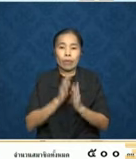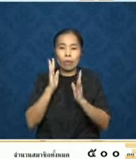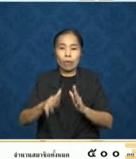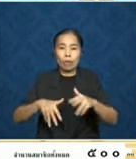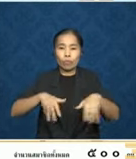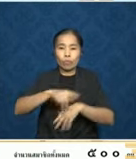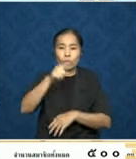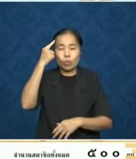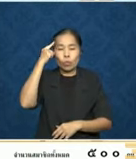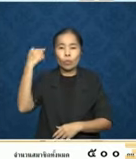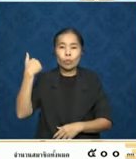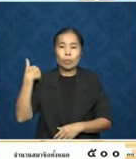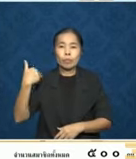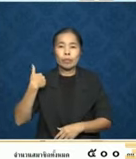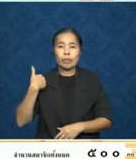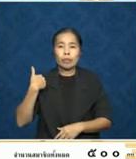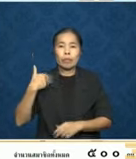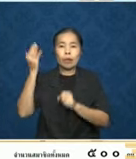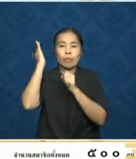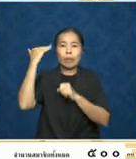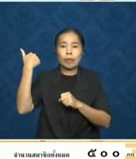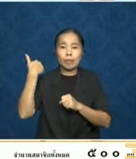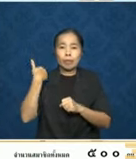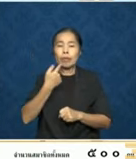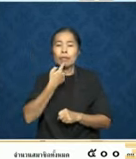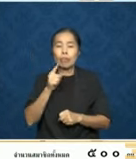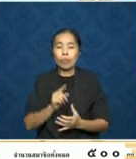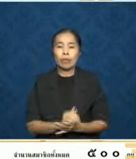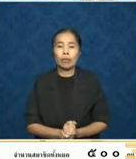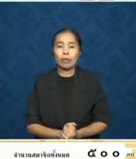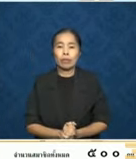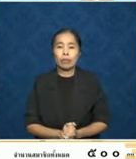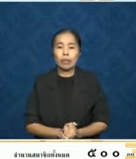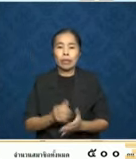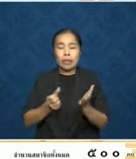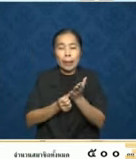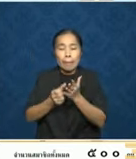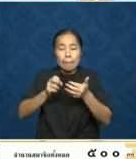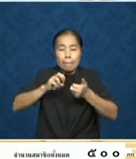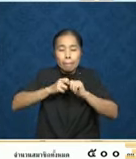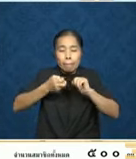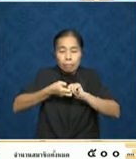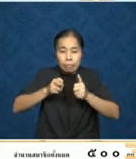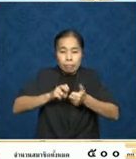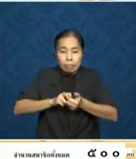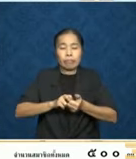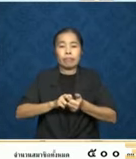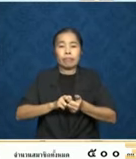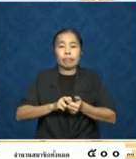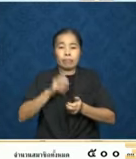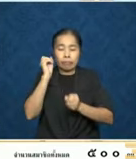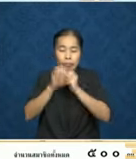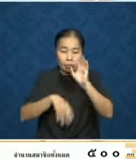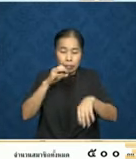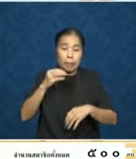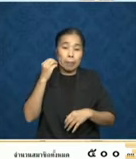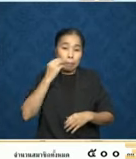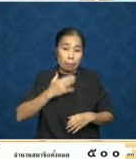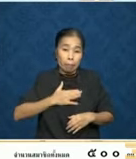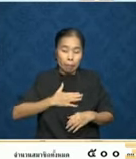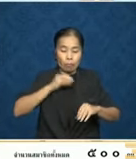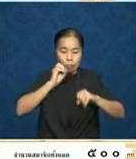าของยติคือท่านมาริกาเองเนี่ยก็ได้บอกนะคะว่าการแยกขยะอะไรก็ตามแต่ถึงแม้เราจะแยกจากที่บ้านมาแล้วก็ตามแ